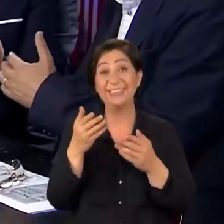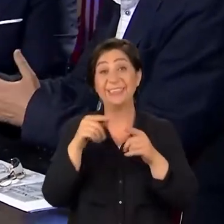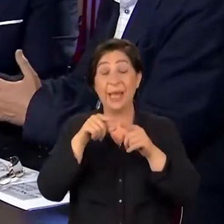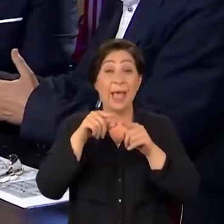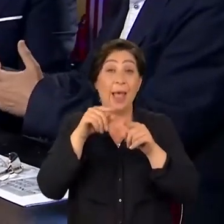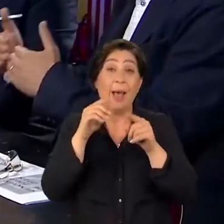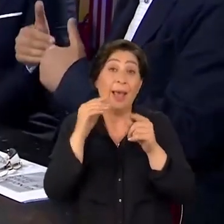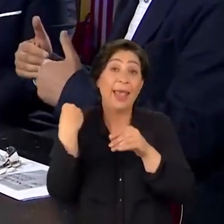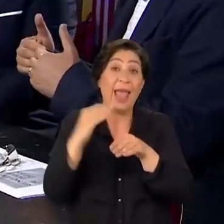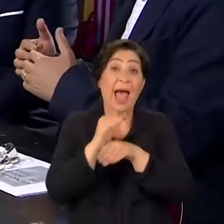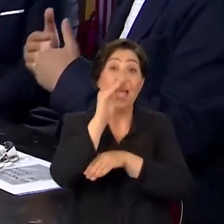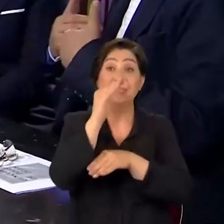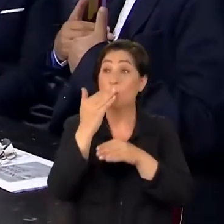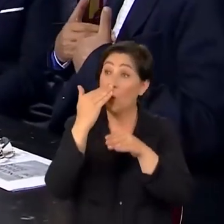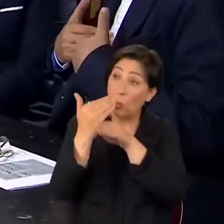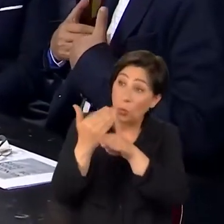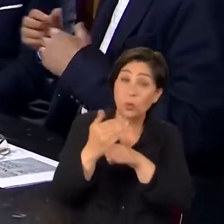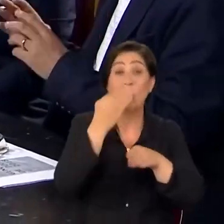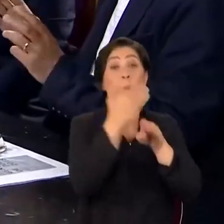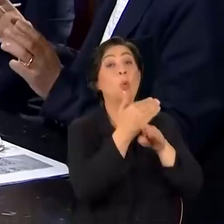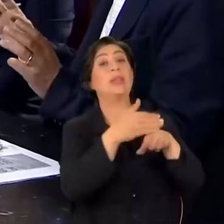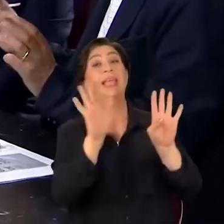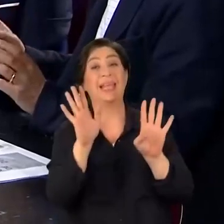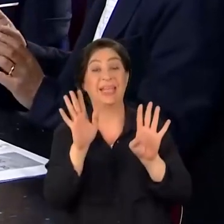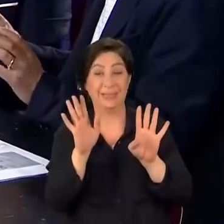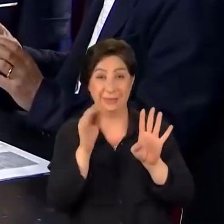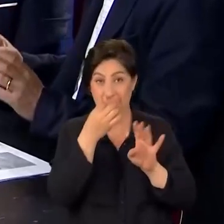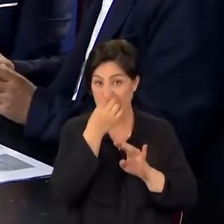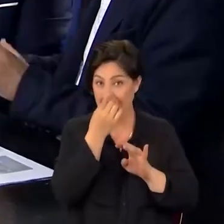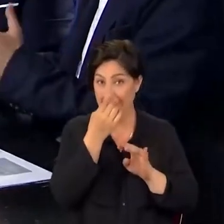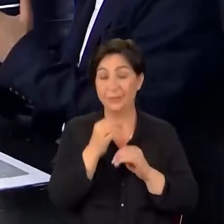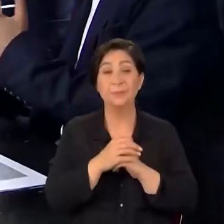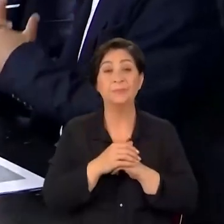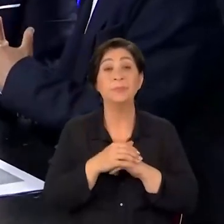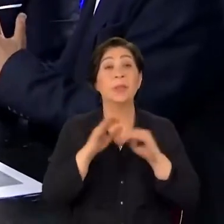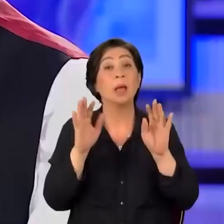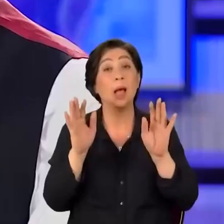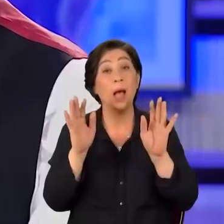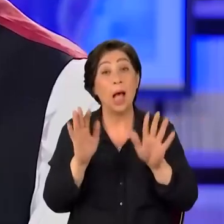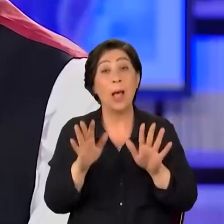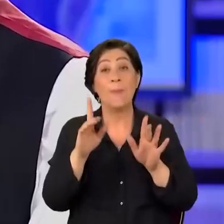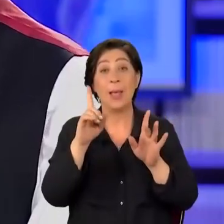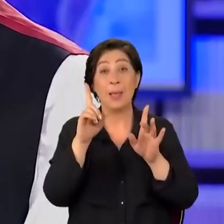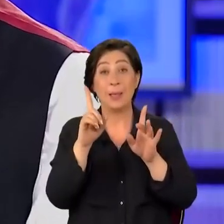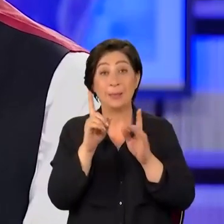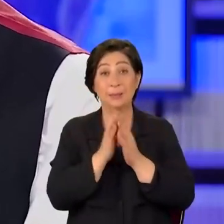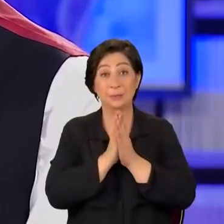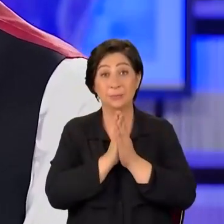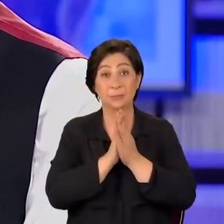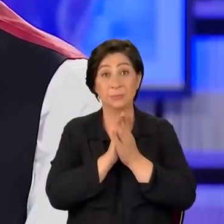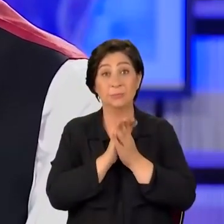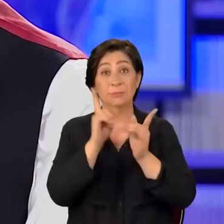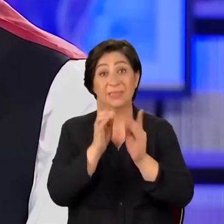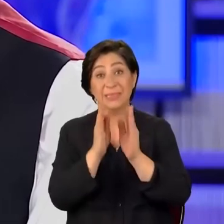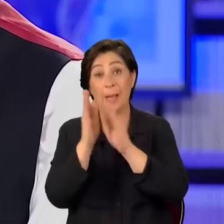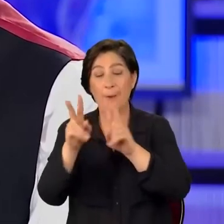yeni hayat ritmine ayak uyduranlar, uydurmayanlar diye bakıyorum ben mesela. Tevellütten alakası yok mesela. Ama bir yandan da şimdi Macron meselesiyle de